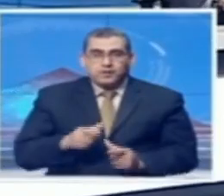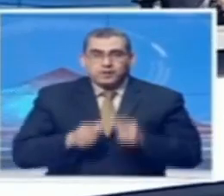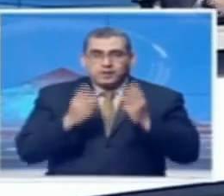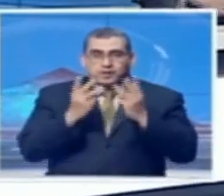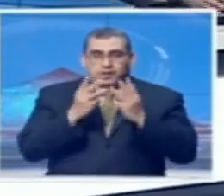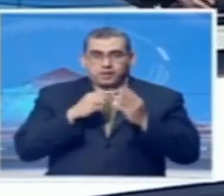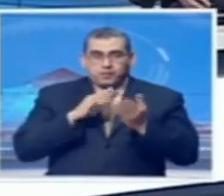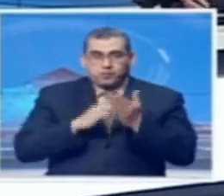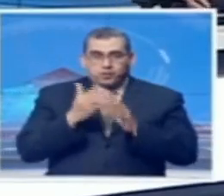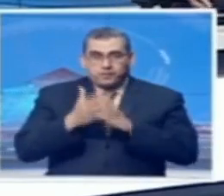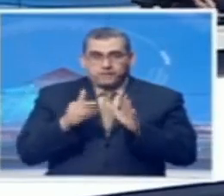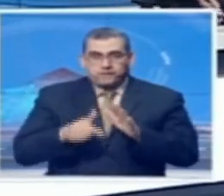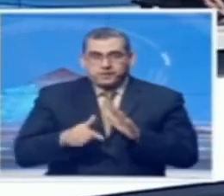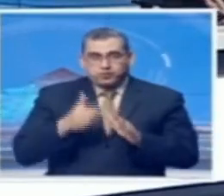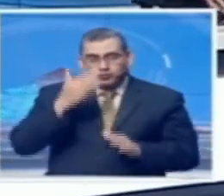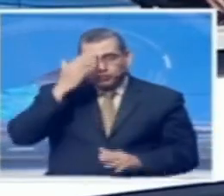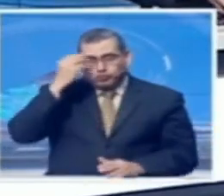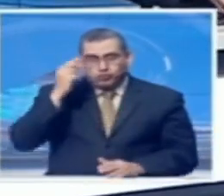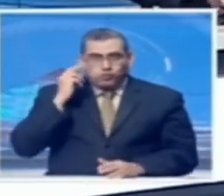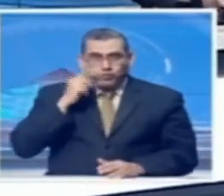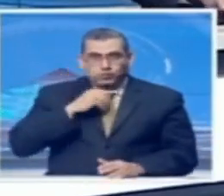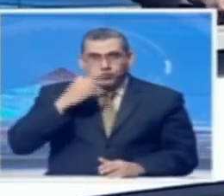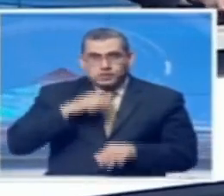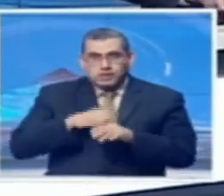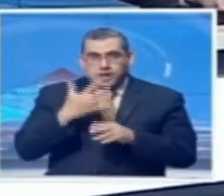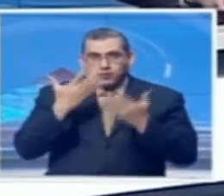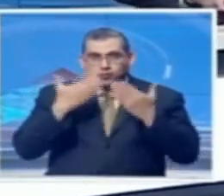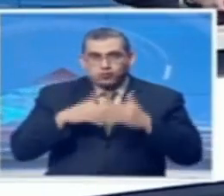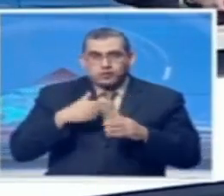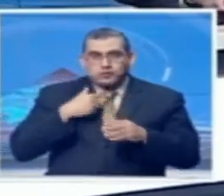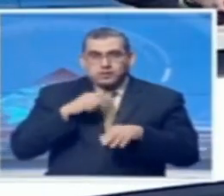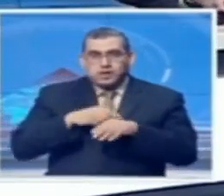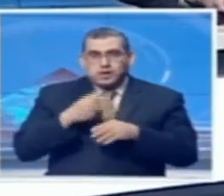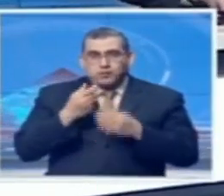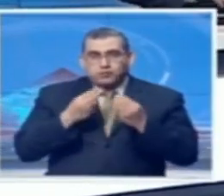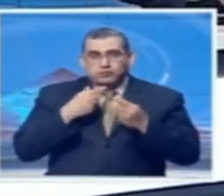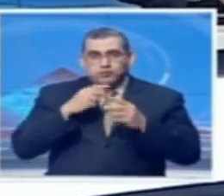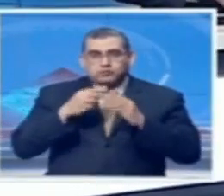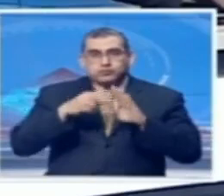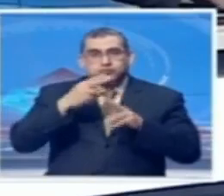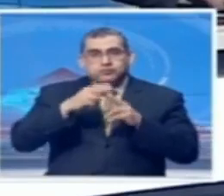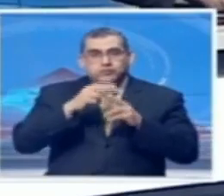ماسبيو.إيجي للمزيد. سيدتي والسادة، نشرة الخامسة عرضنا لها